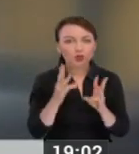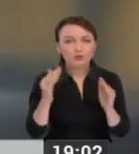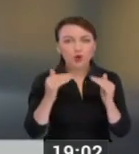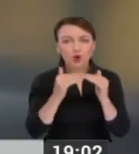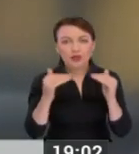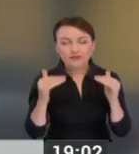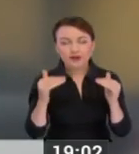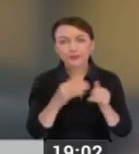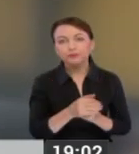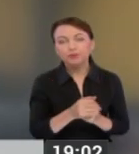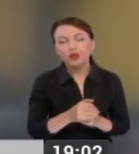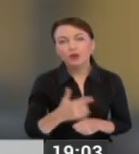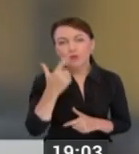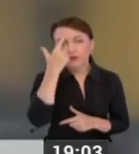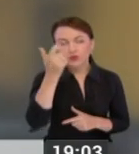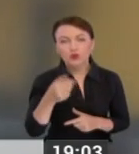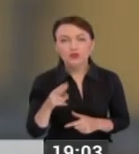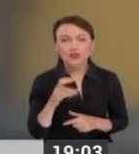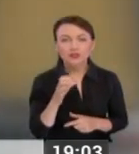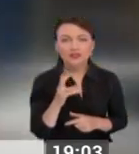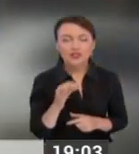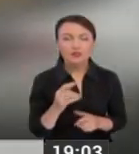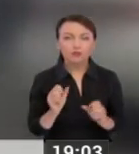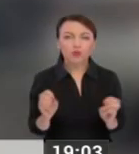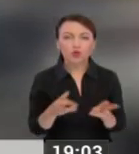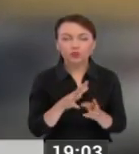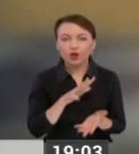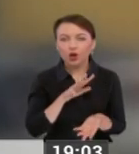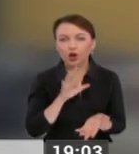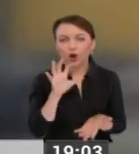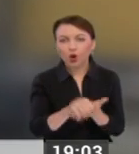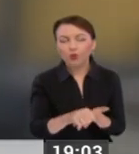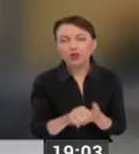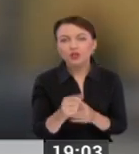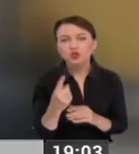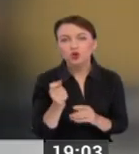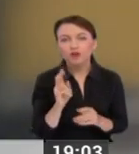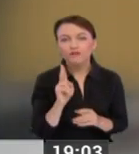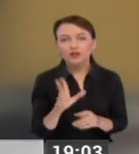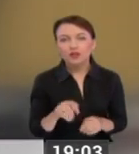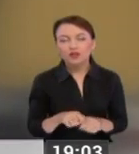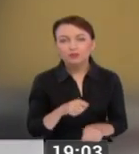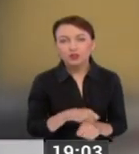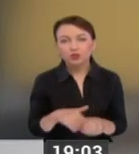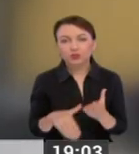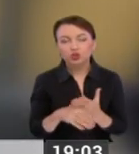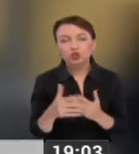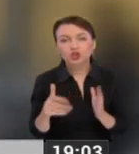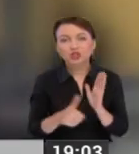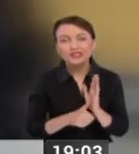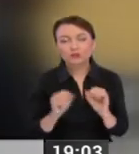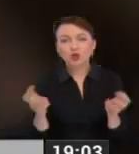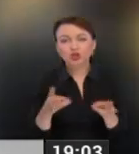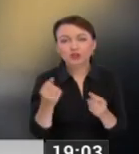покрівлі. Як повідомили у ДСНС, полум'я охопило 100 квадратних метрів. За допомогою 6 пожежних машин